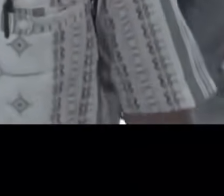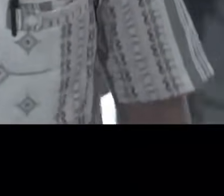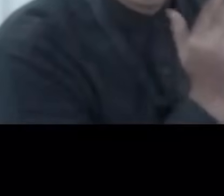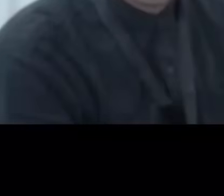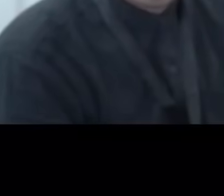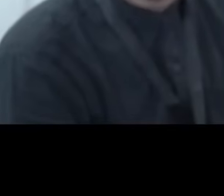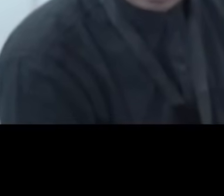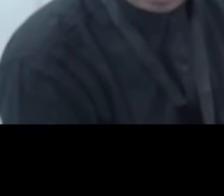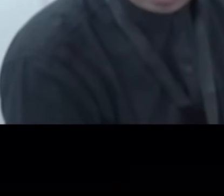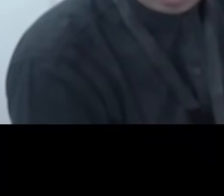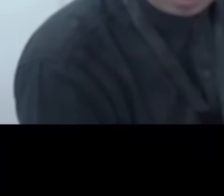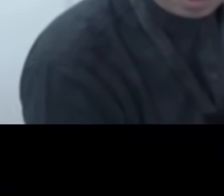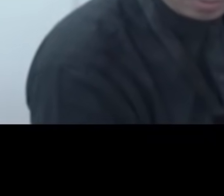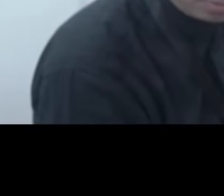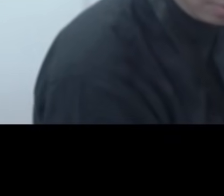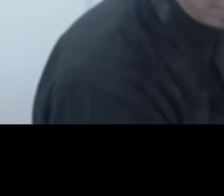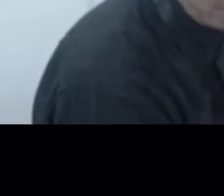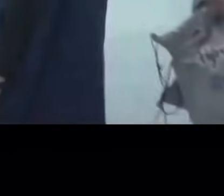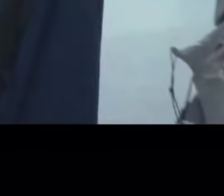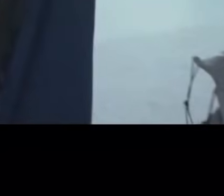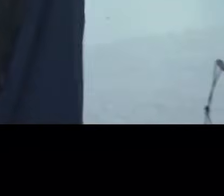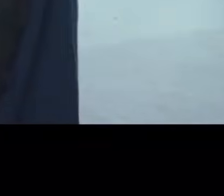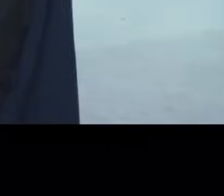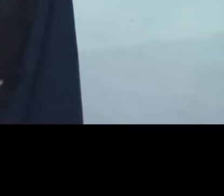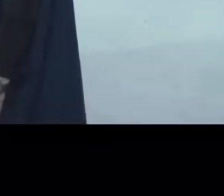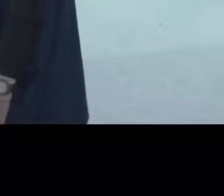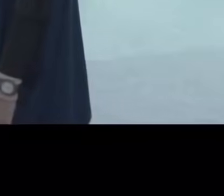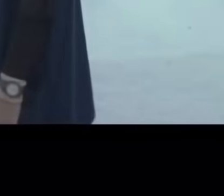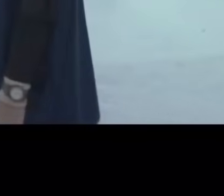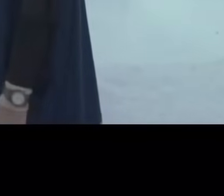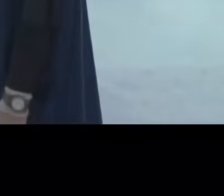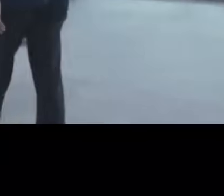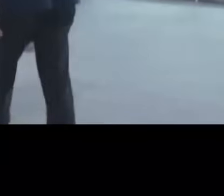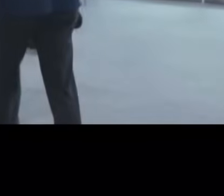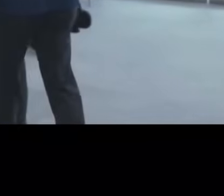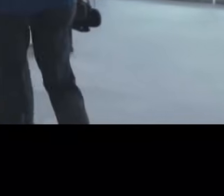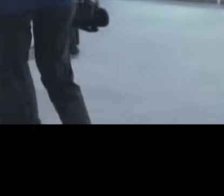Kami ucapkan selamat datang di Hijrah Fest Ramadan 2019.